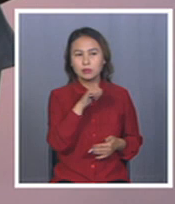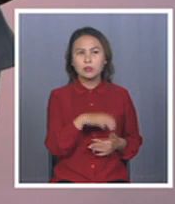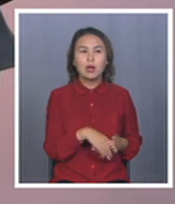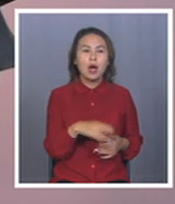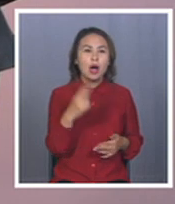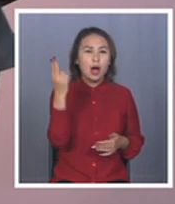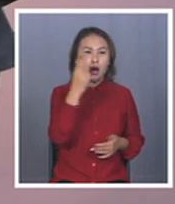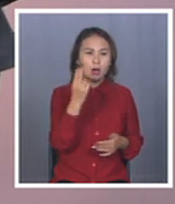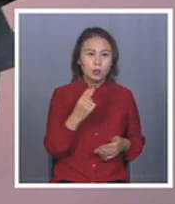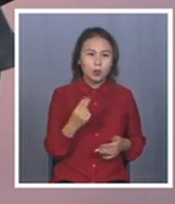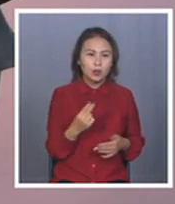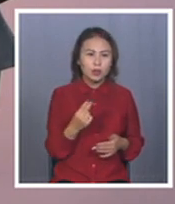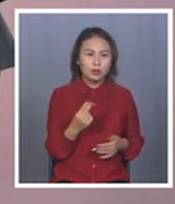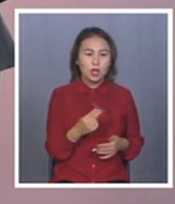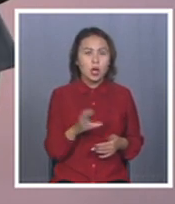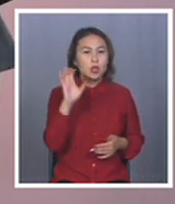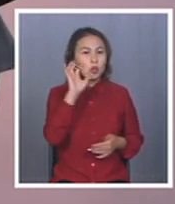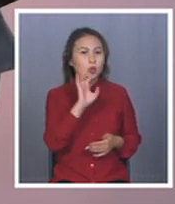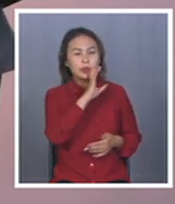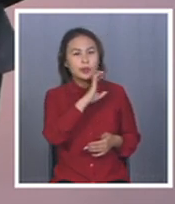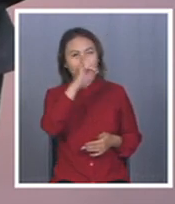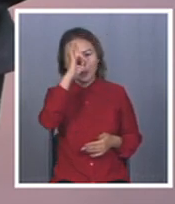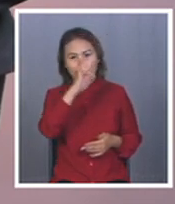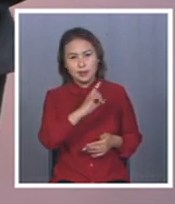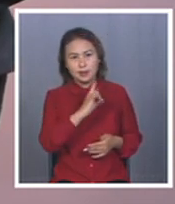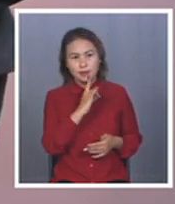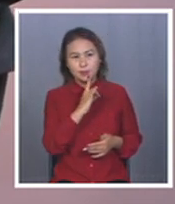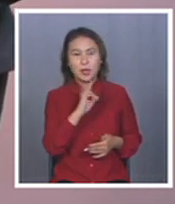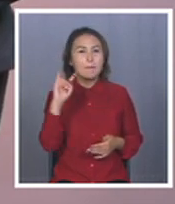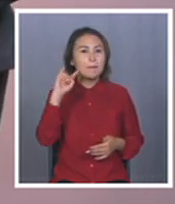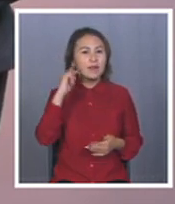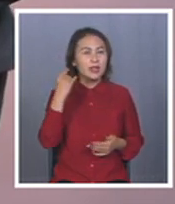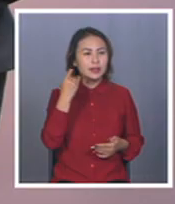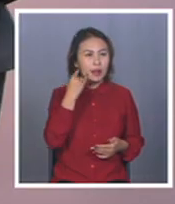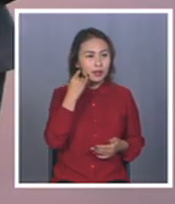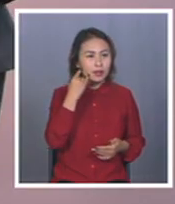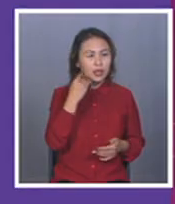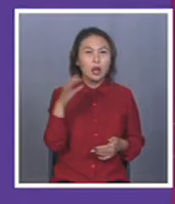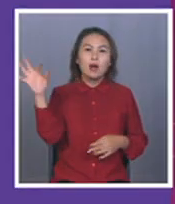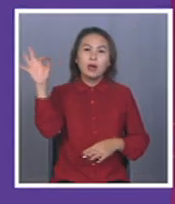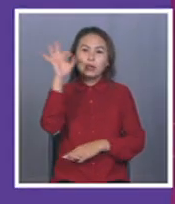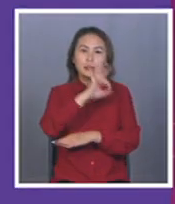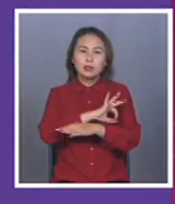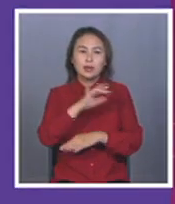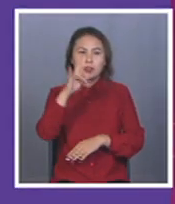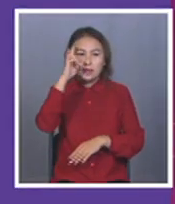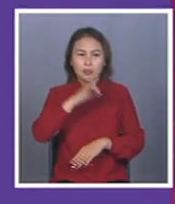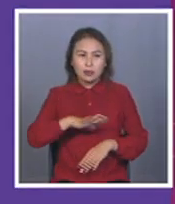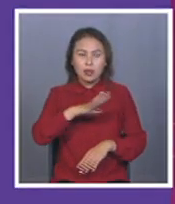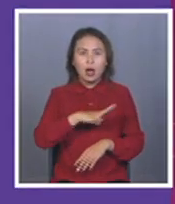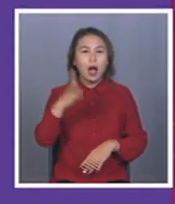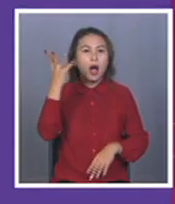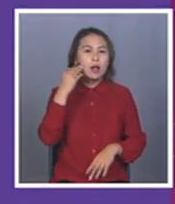Ақмола, солтүстік Қазақстан облысы, Павлодар, Шығыс Қазақстан, Алматы